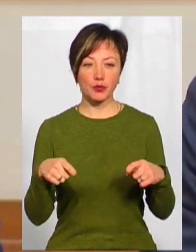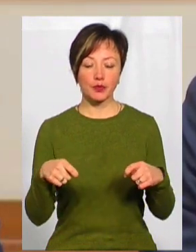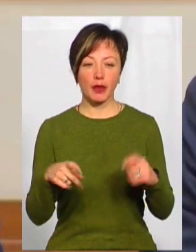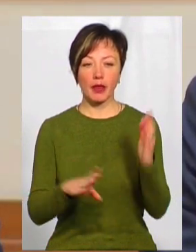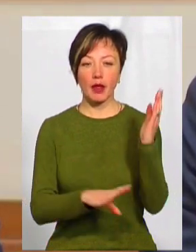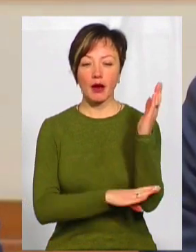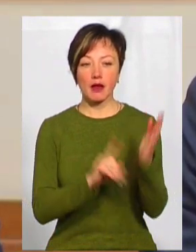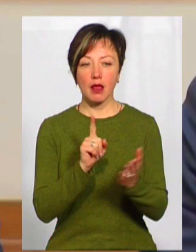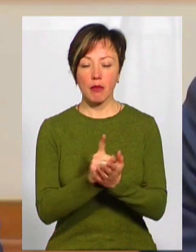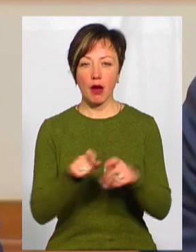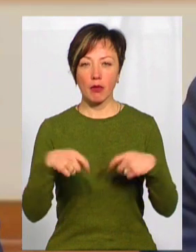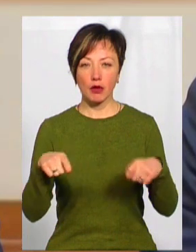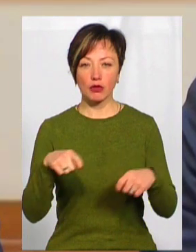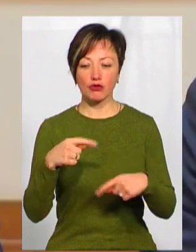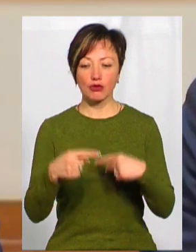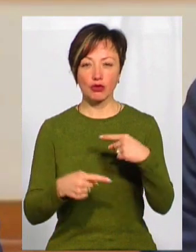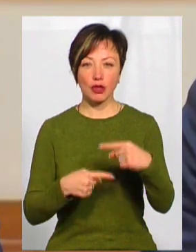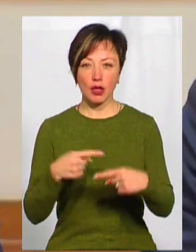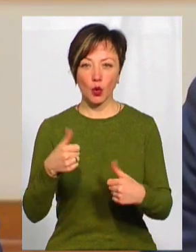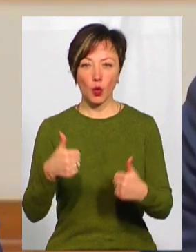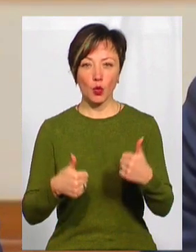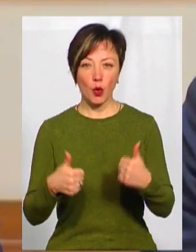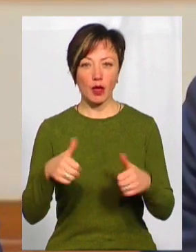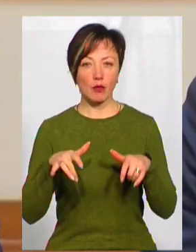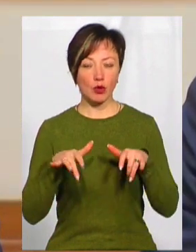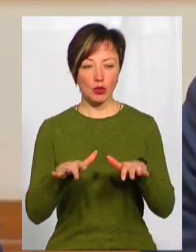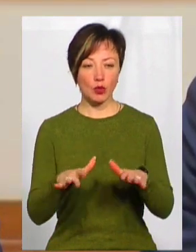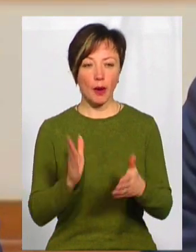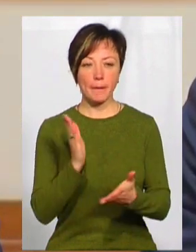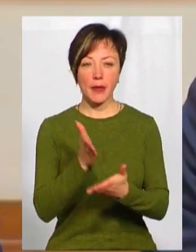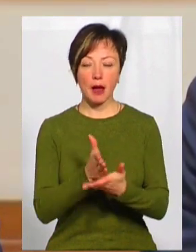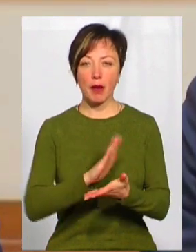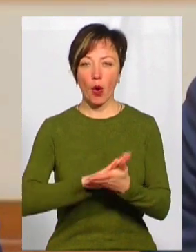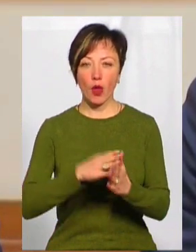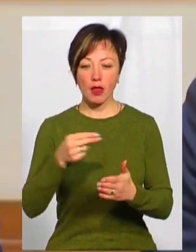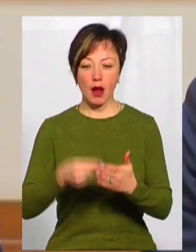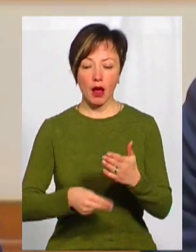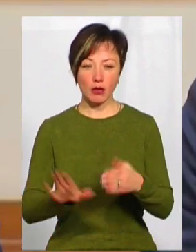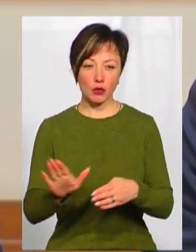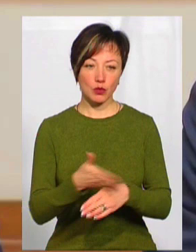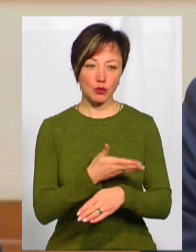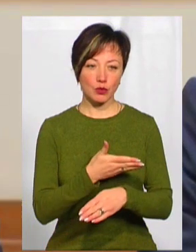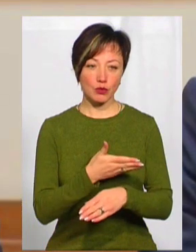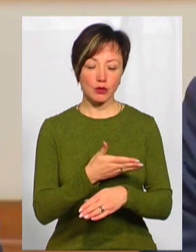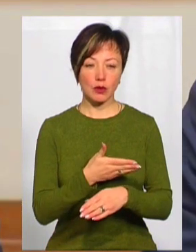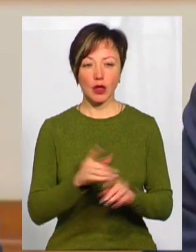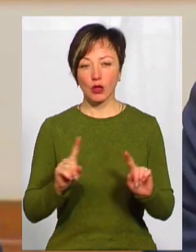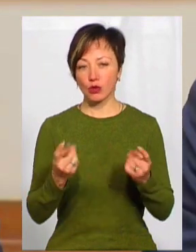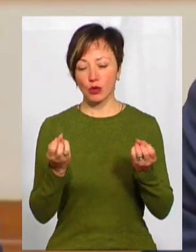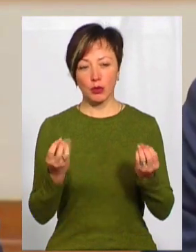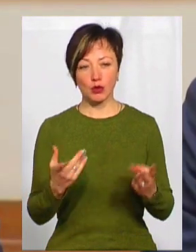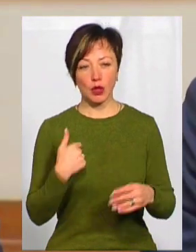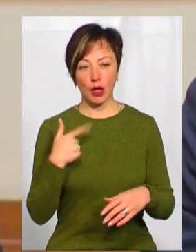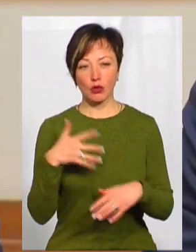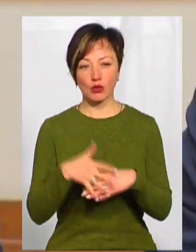Деревина має продаватися через конкурентні процедури, прямі контракти мають піти в історію. Дуже просто, я розумію, що